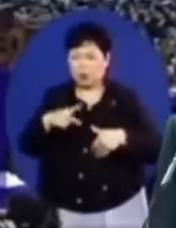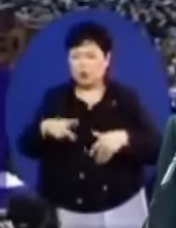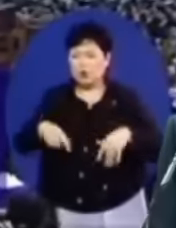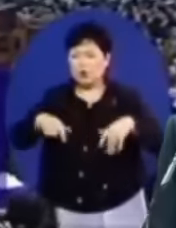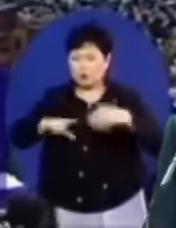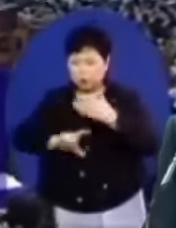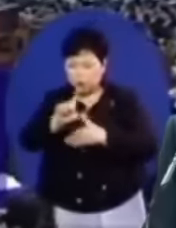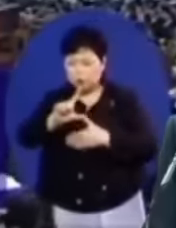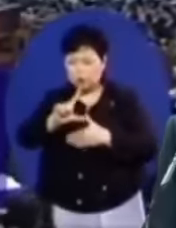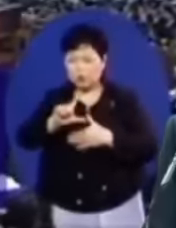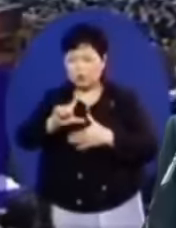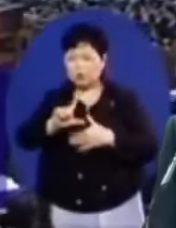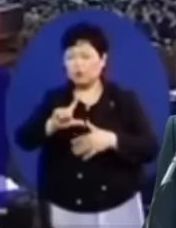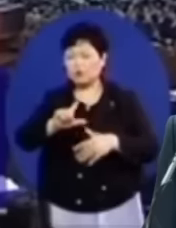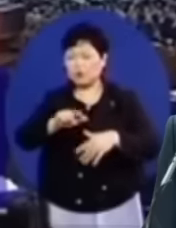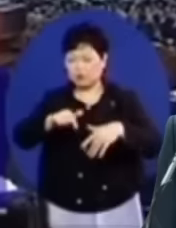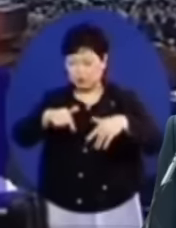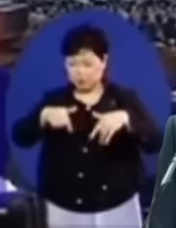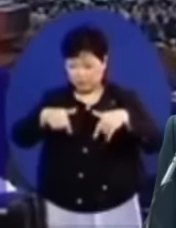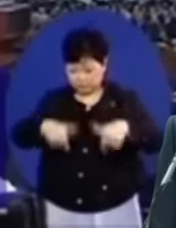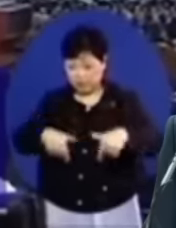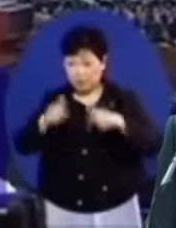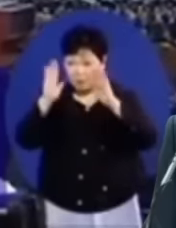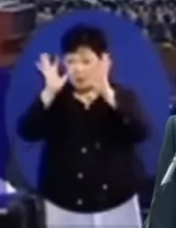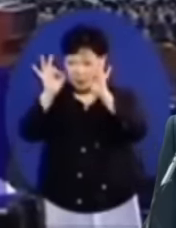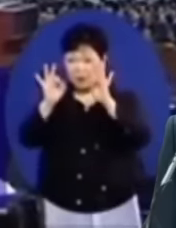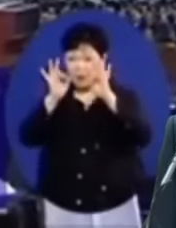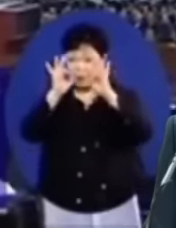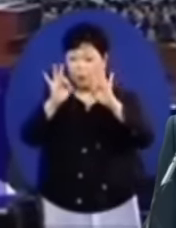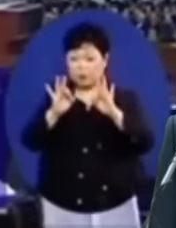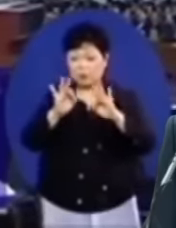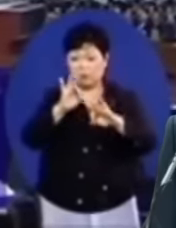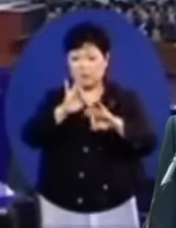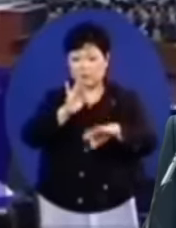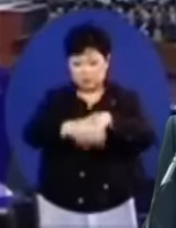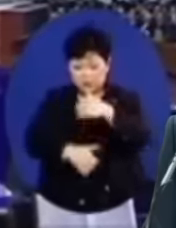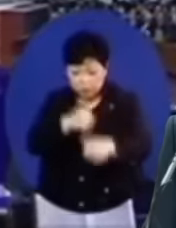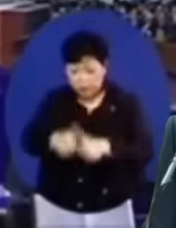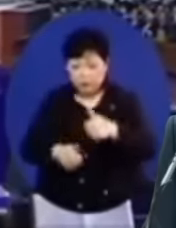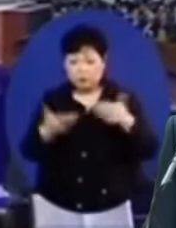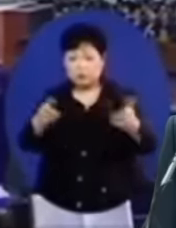서쪽을 바라보라. 보이는 땅을 내가 너와 내 자손에게 주니 영원히